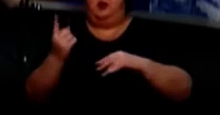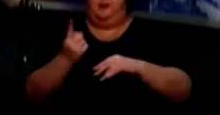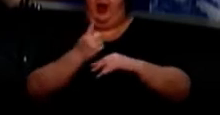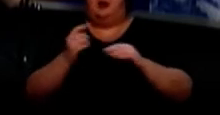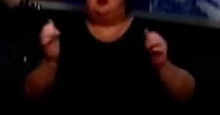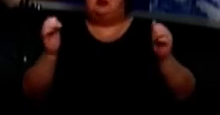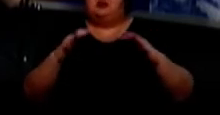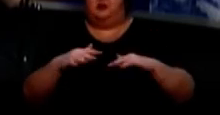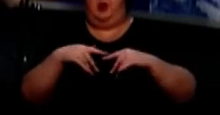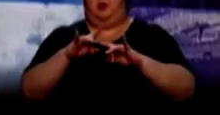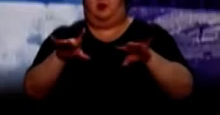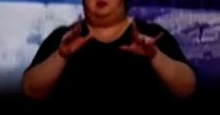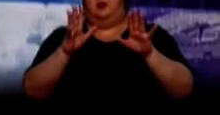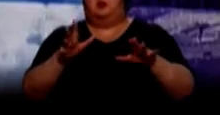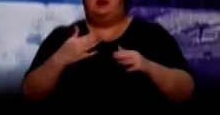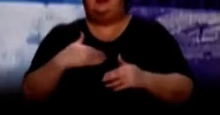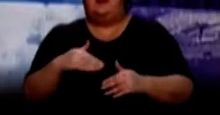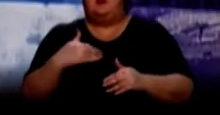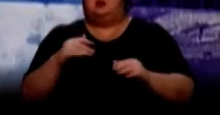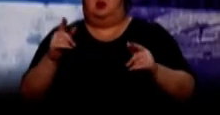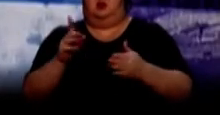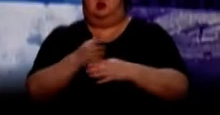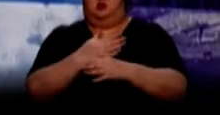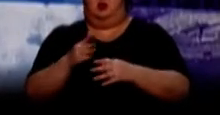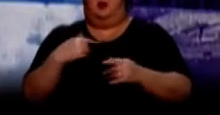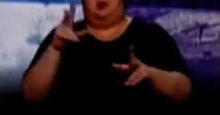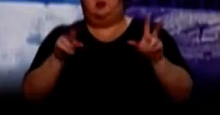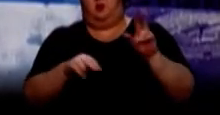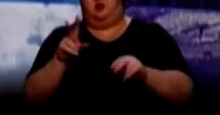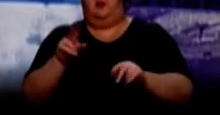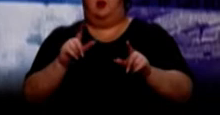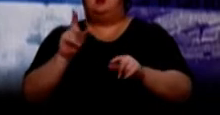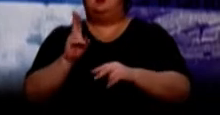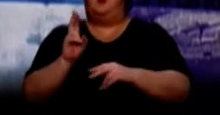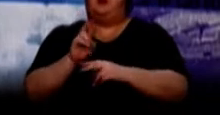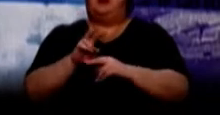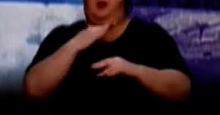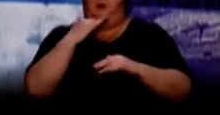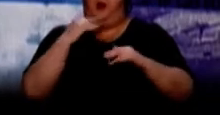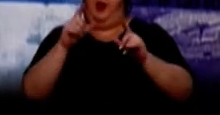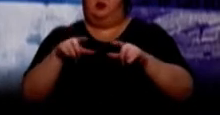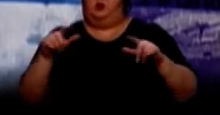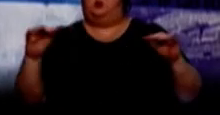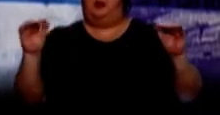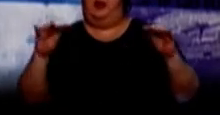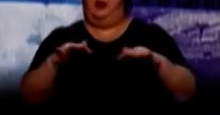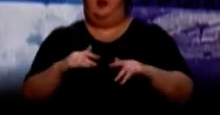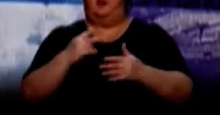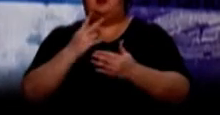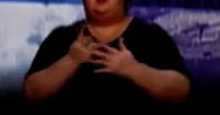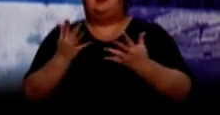да. Так, і ми сподіваємося, що прийде досить багато людей. Тоді і подивимося, наскільки активно ми їх